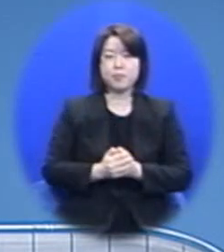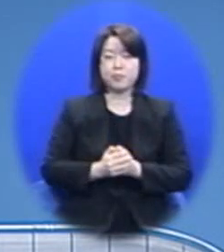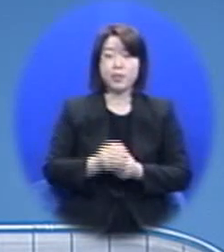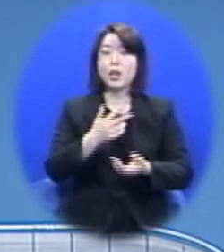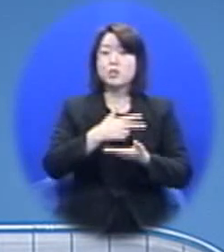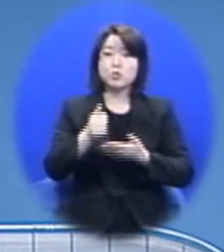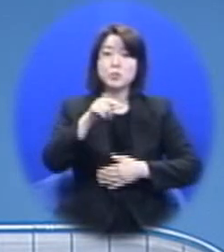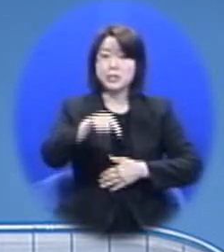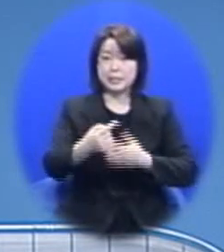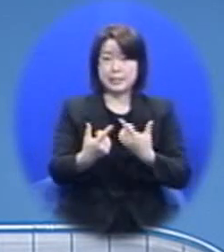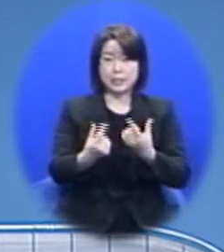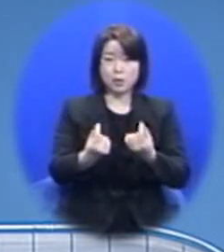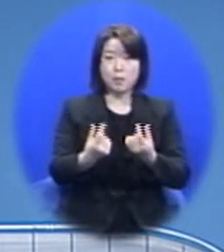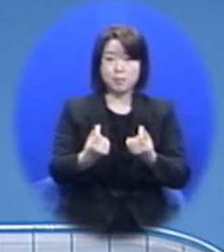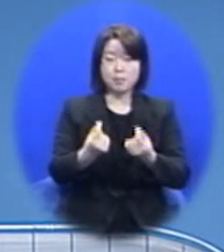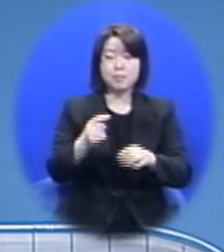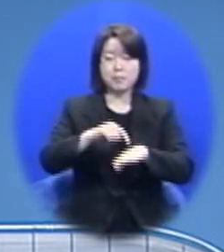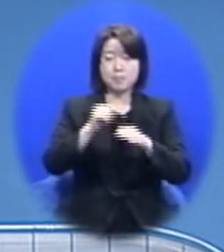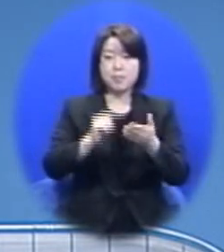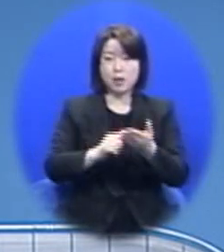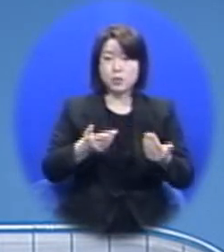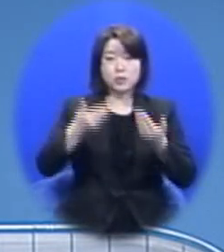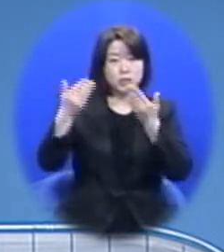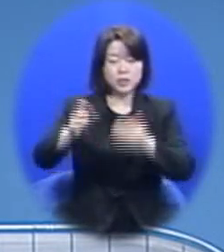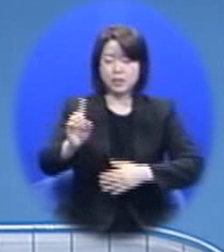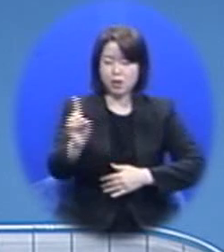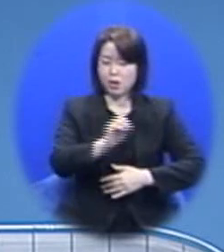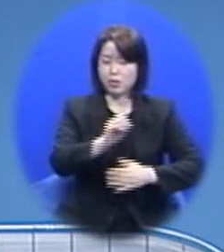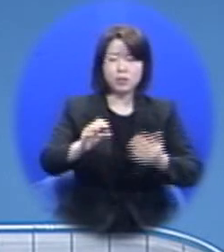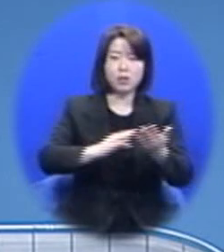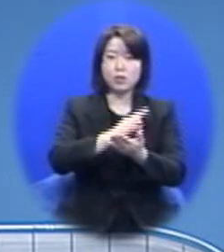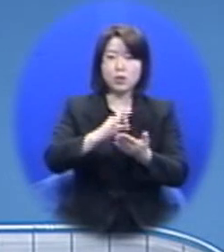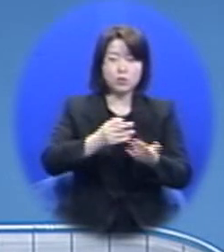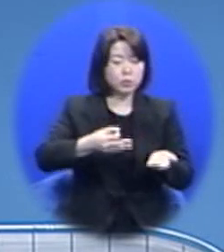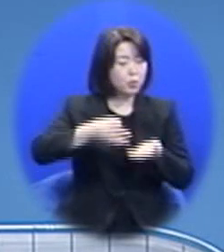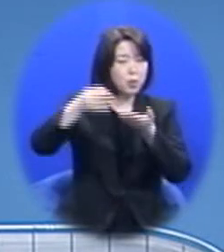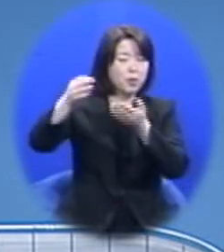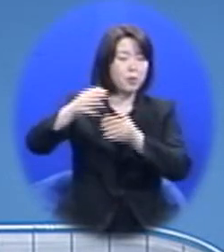주님은 그런 마음으로 드리는 어떤 헌금도 받지 않으신다는 걸 알았으니까.